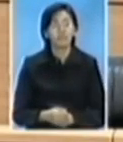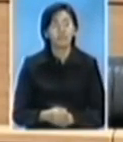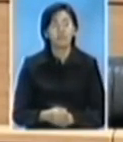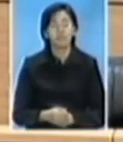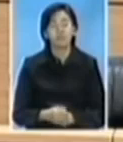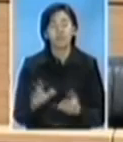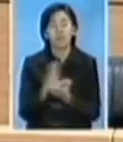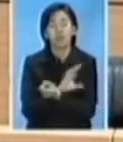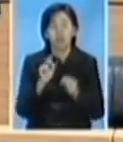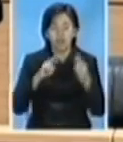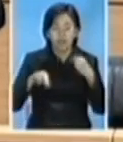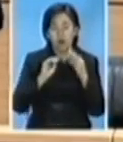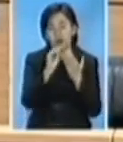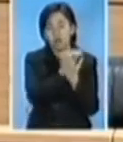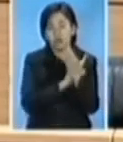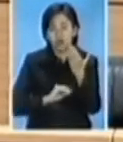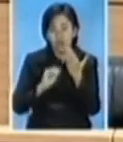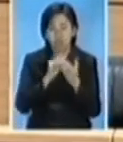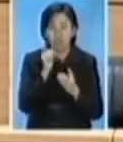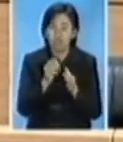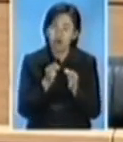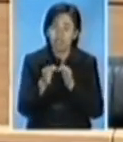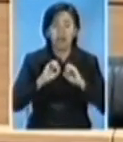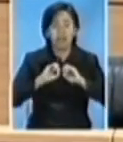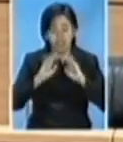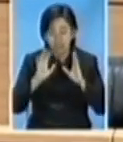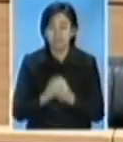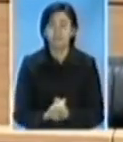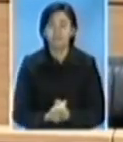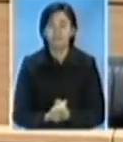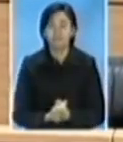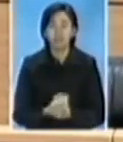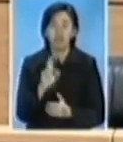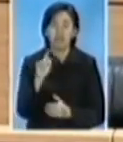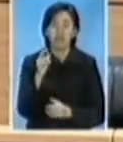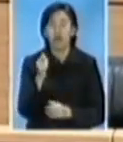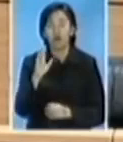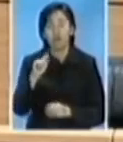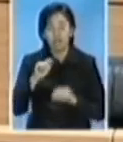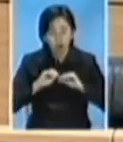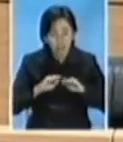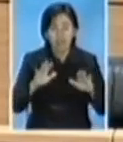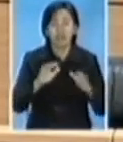วัฒนธรรมการปกครองท้องถิ่นท่านจะต้องชี้แจงให้เห็นชัดเจนว่าเอาข่าวอบต.มาบ้าง